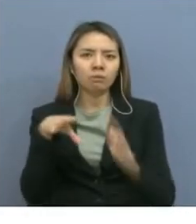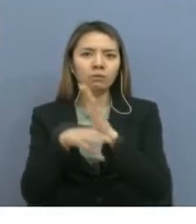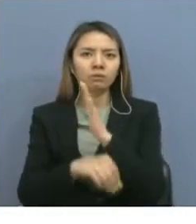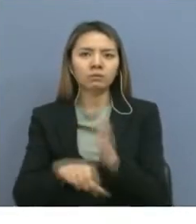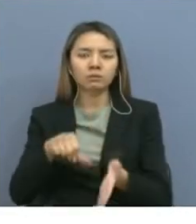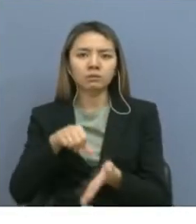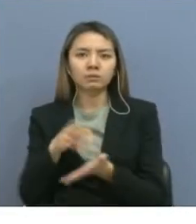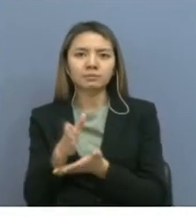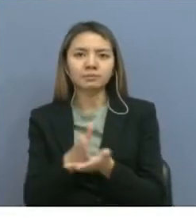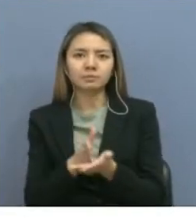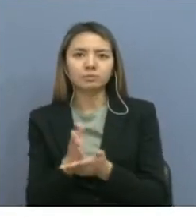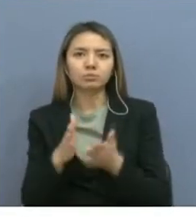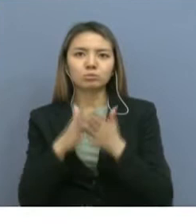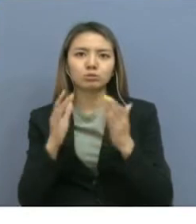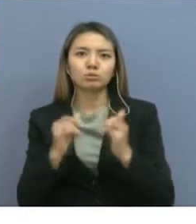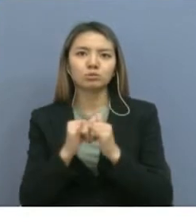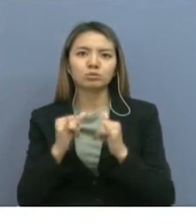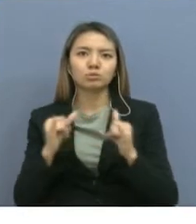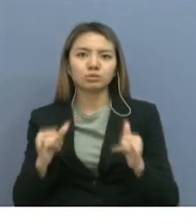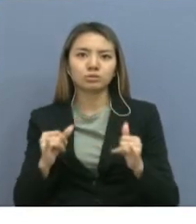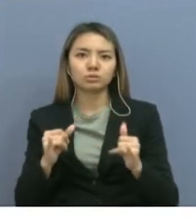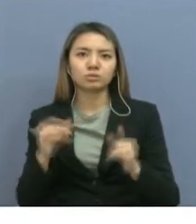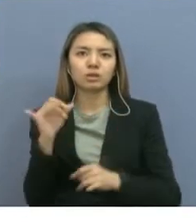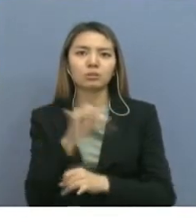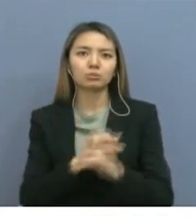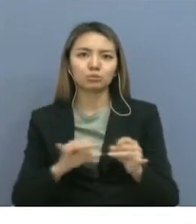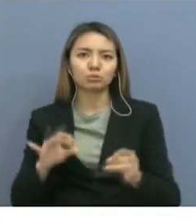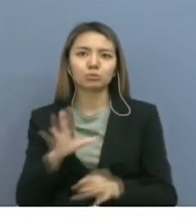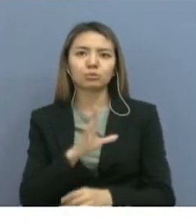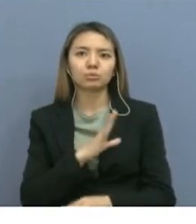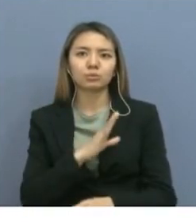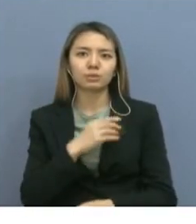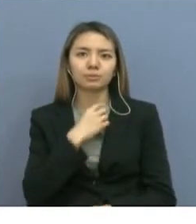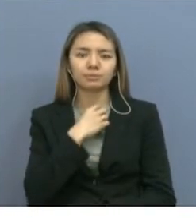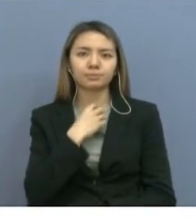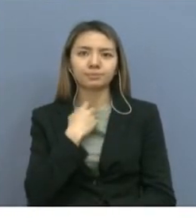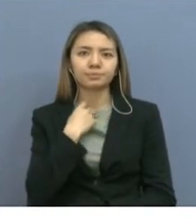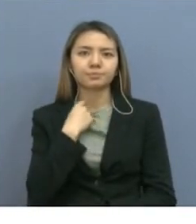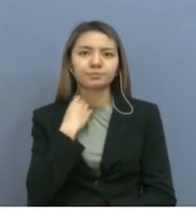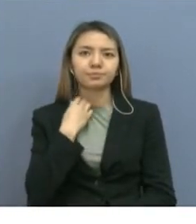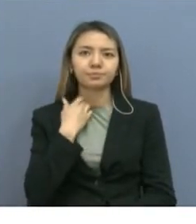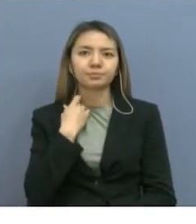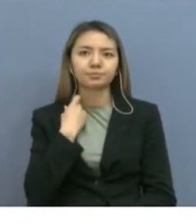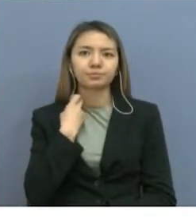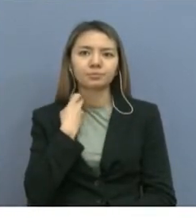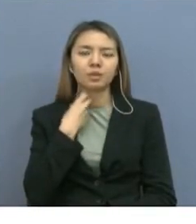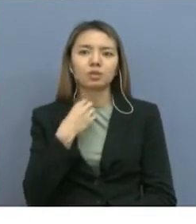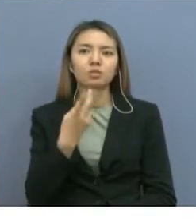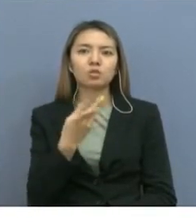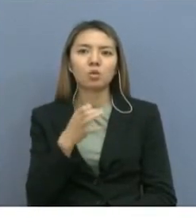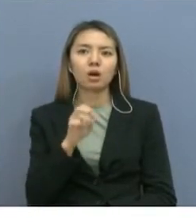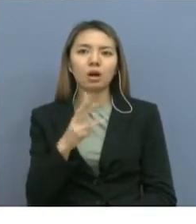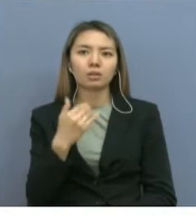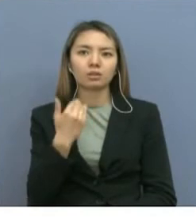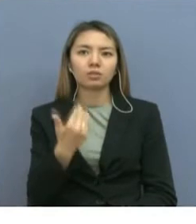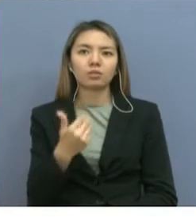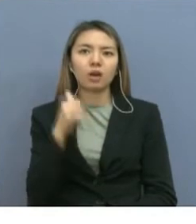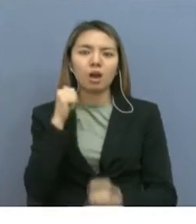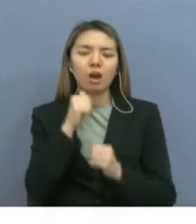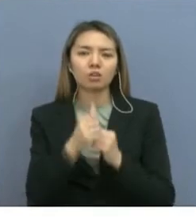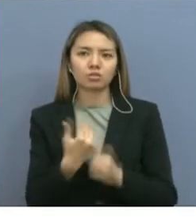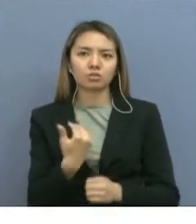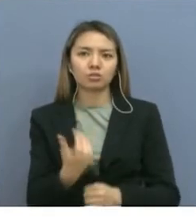саралап, еңбектерін кеңінен насихаттау мәселесін талқылады. Шоқанның әр кезеңі, әр басқан ізі